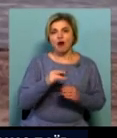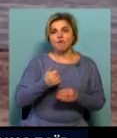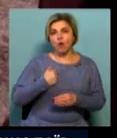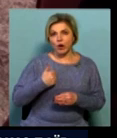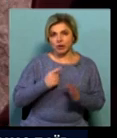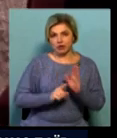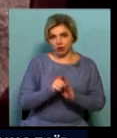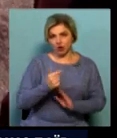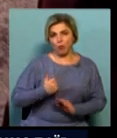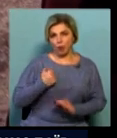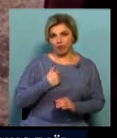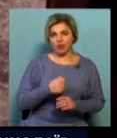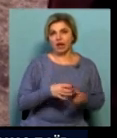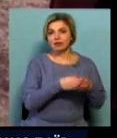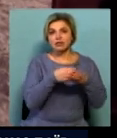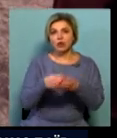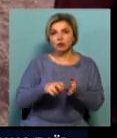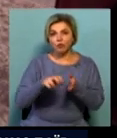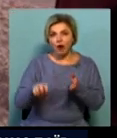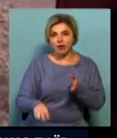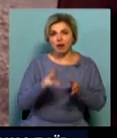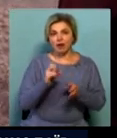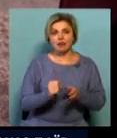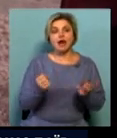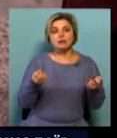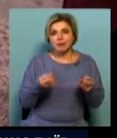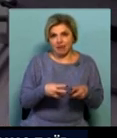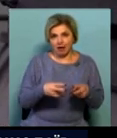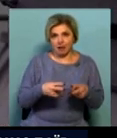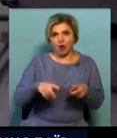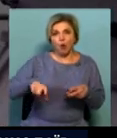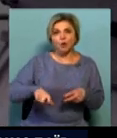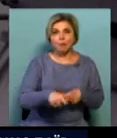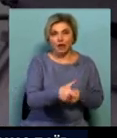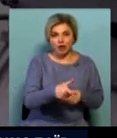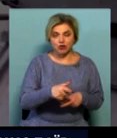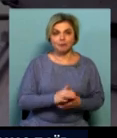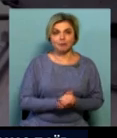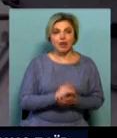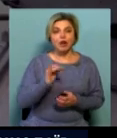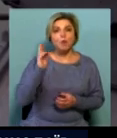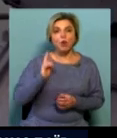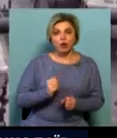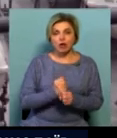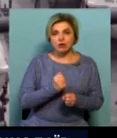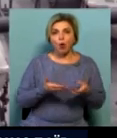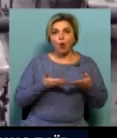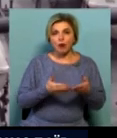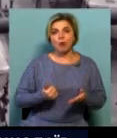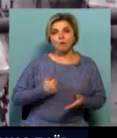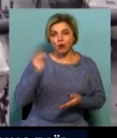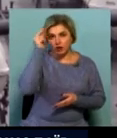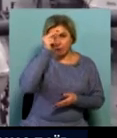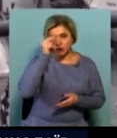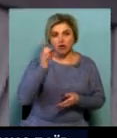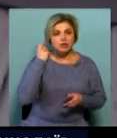Військові розпочали бойове десантування на необладнане узбережжя. Також моряки провели корабельні бойові навчання з